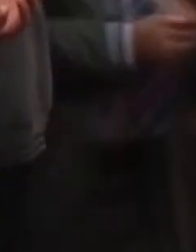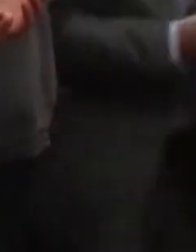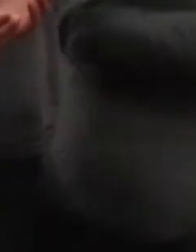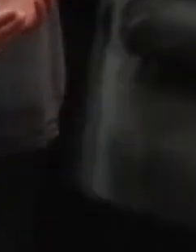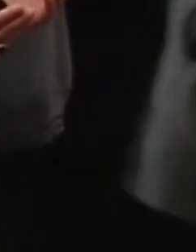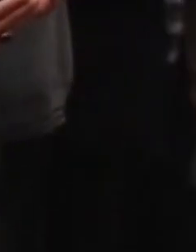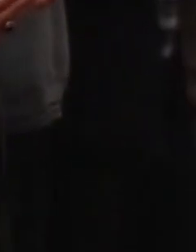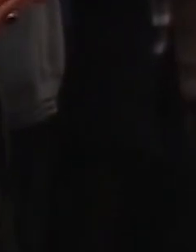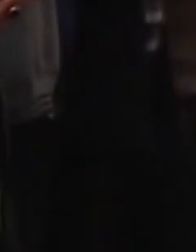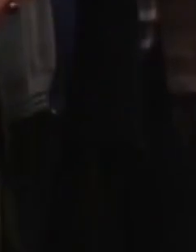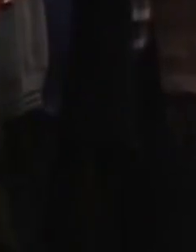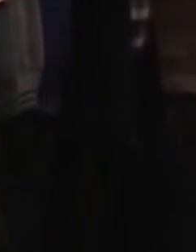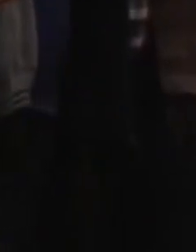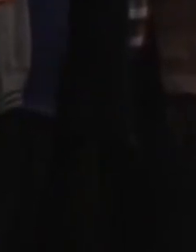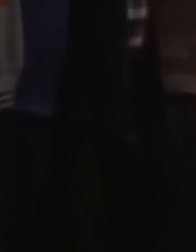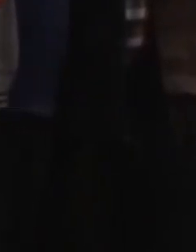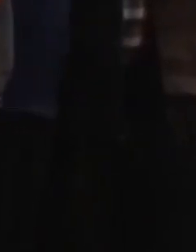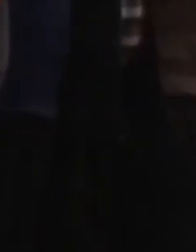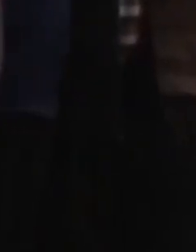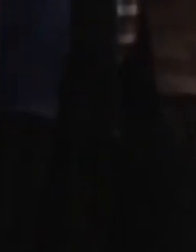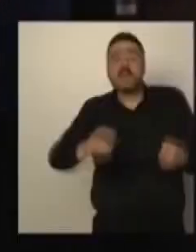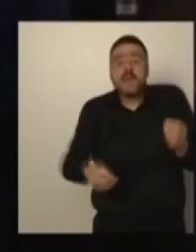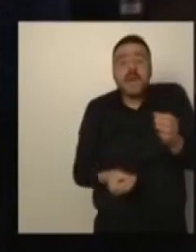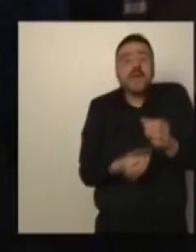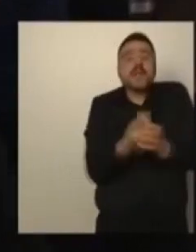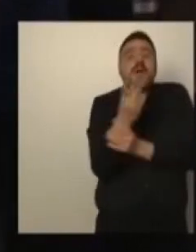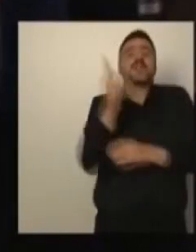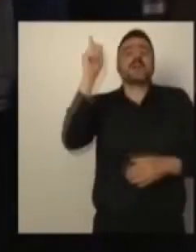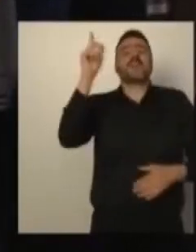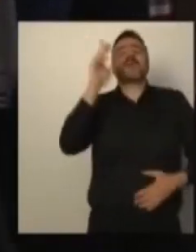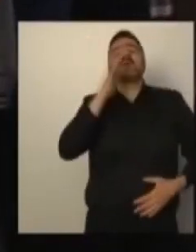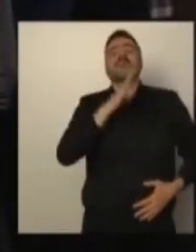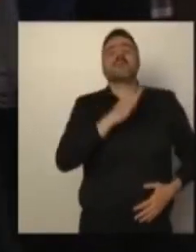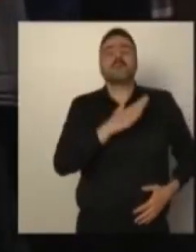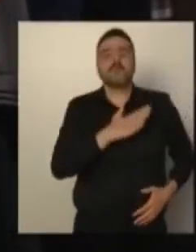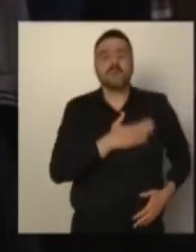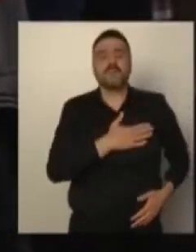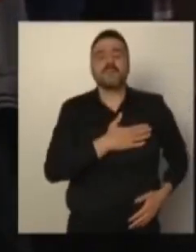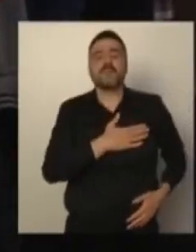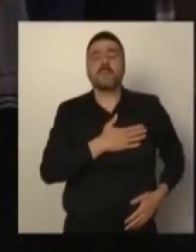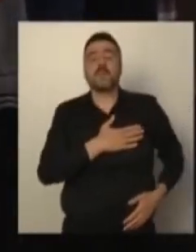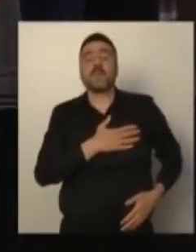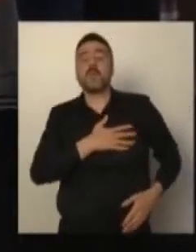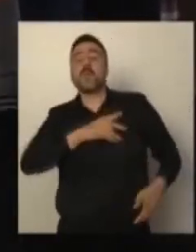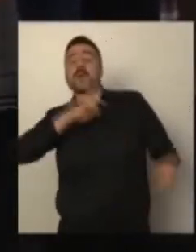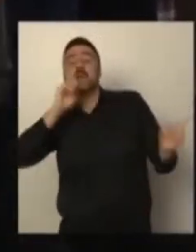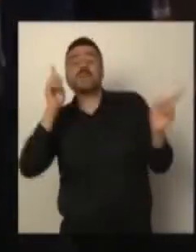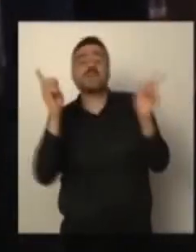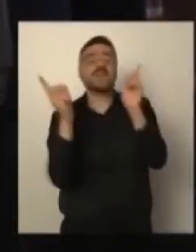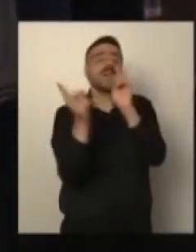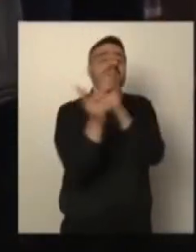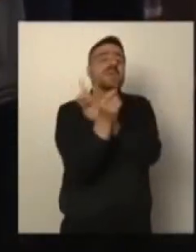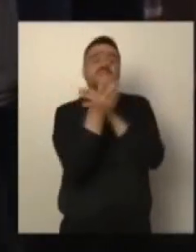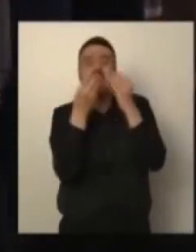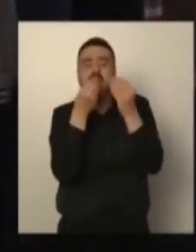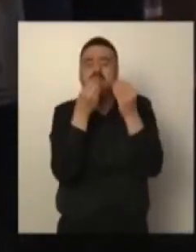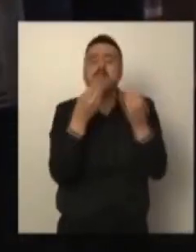bizleri sonsuz kudretiyle yaratan, sayısız nimetleriyle